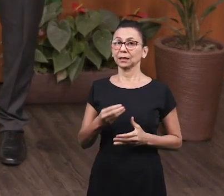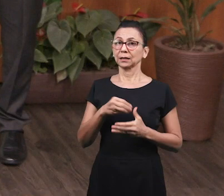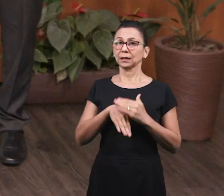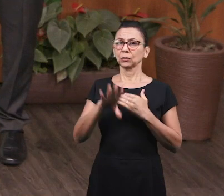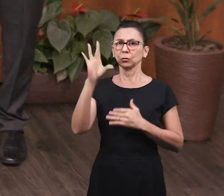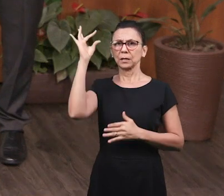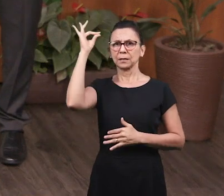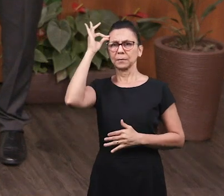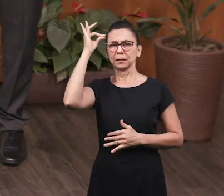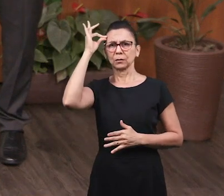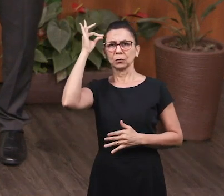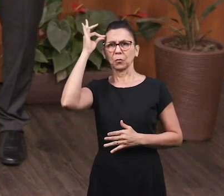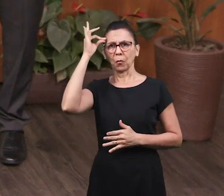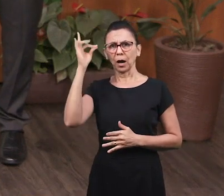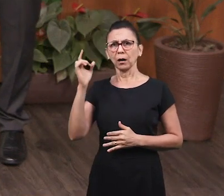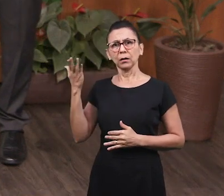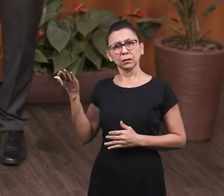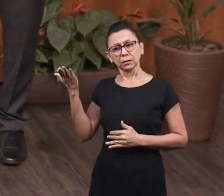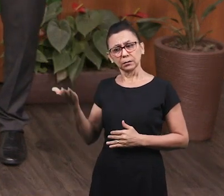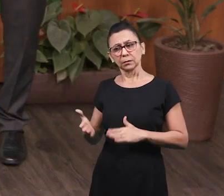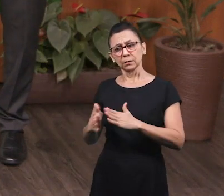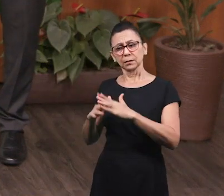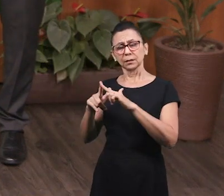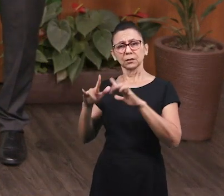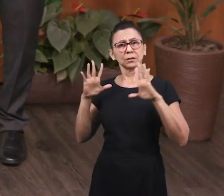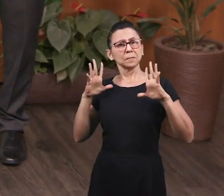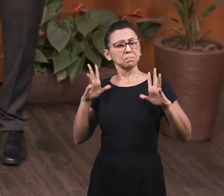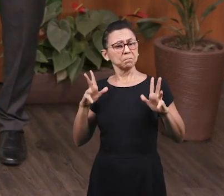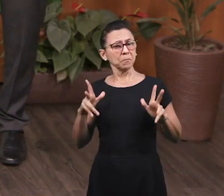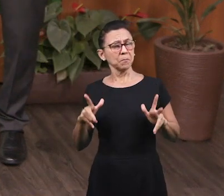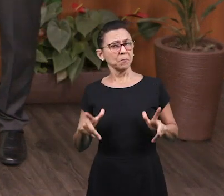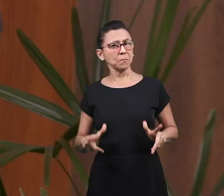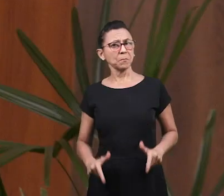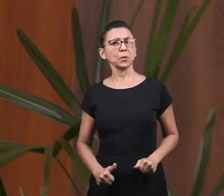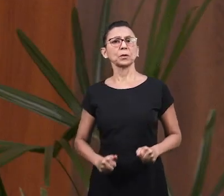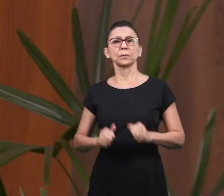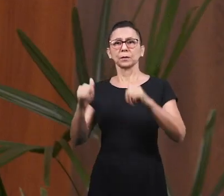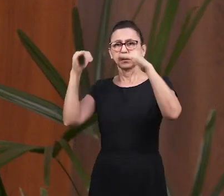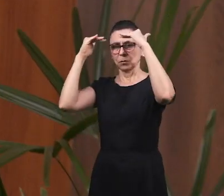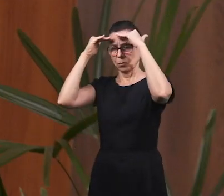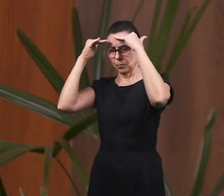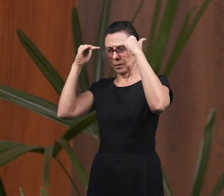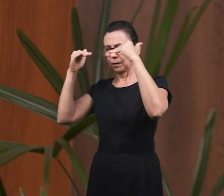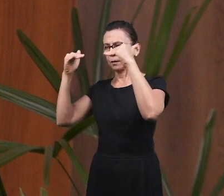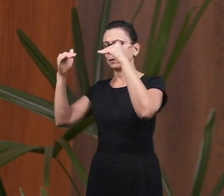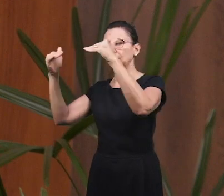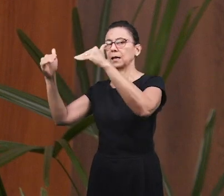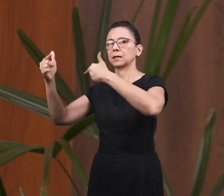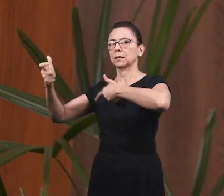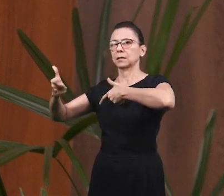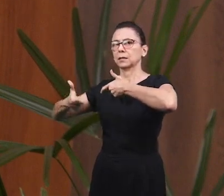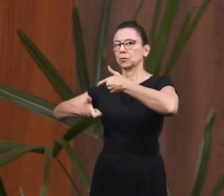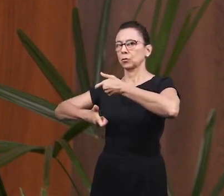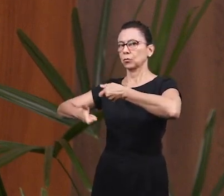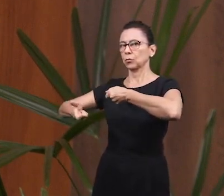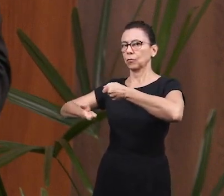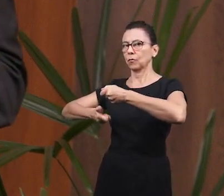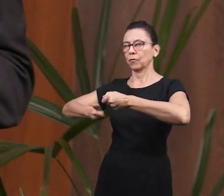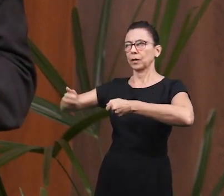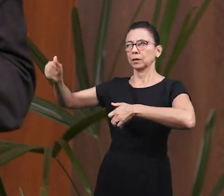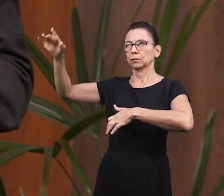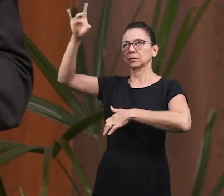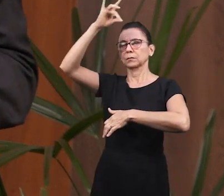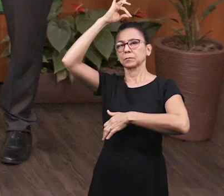cette Église, elle est pure, elle est sur l'action du gouvernement du Saint-Esprit de